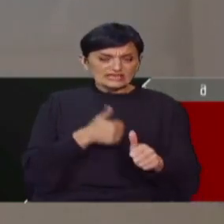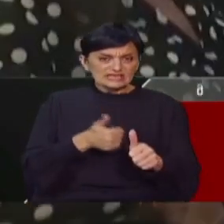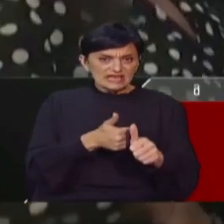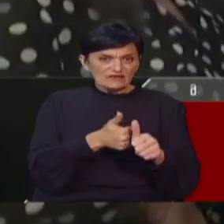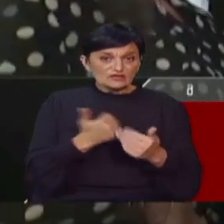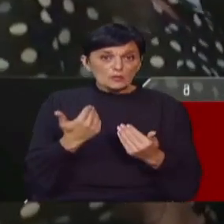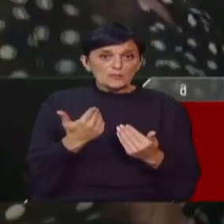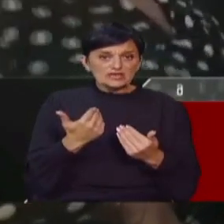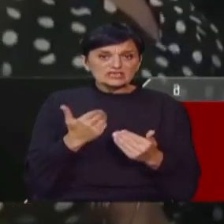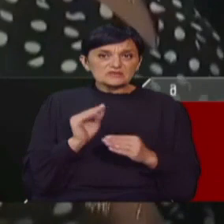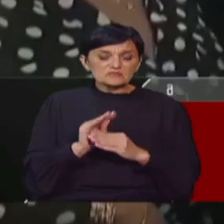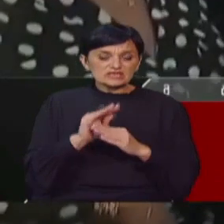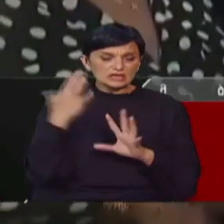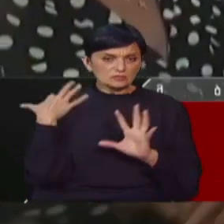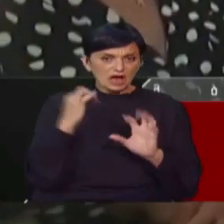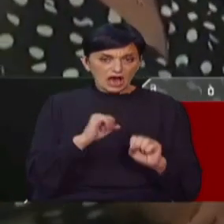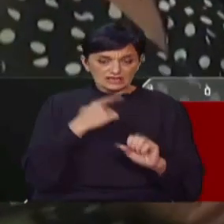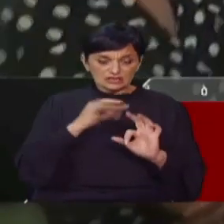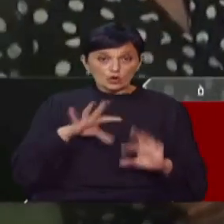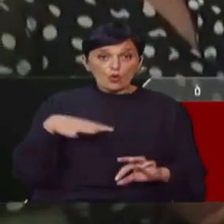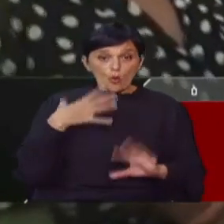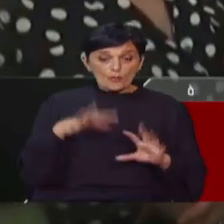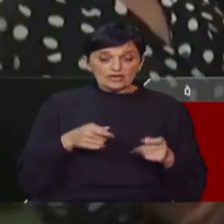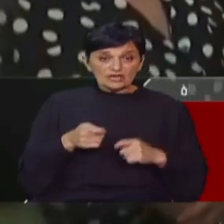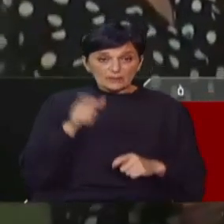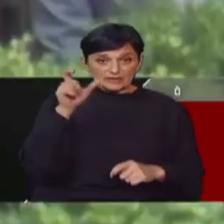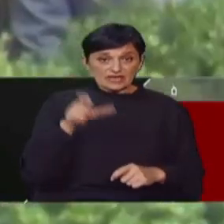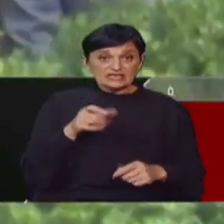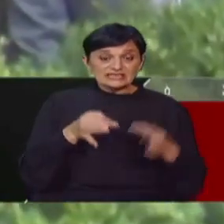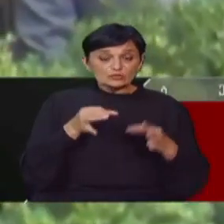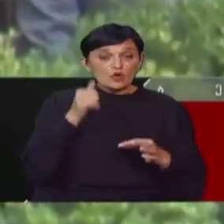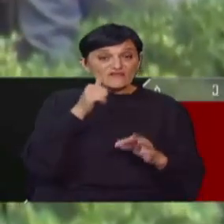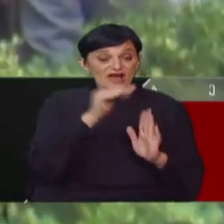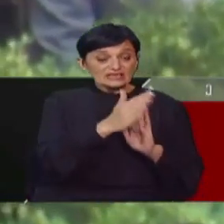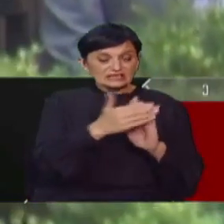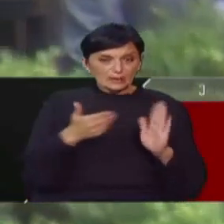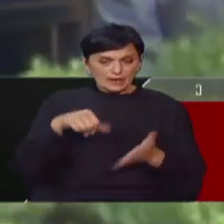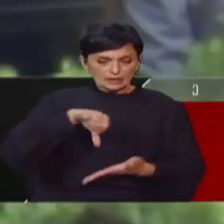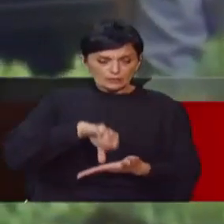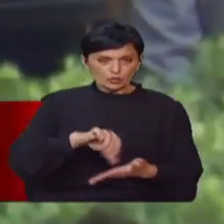და მის მიმართ მზარდ მხარდაჭერაზე საუბრობს. ექს-პრეზიდენტის სასამართლოში ხვალ არის დაბარებული.